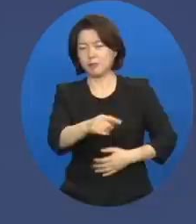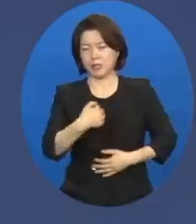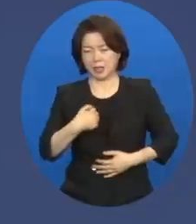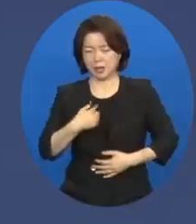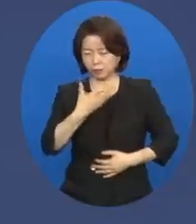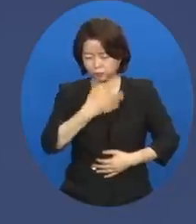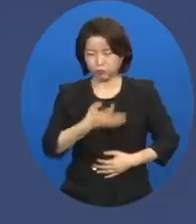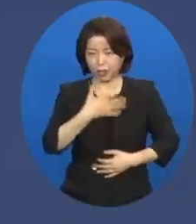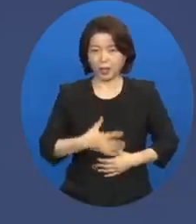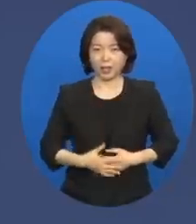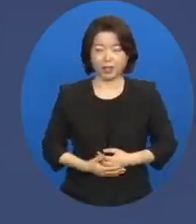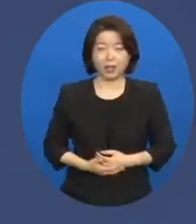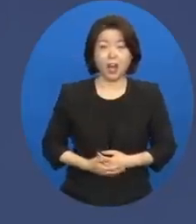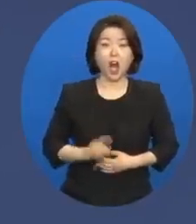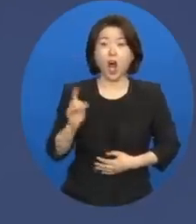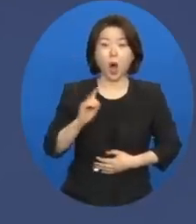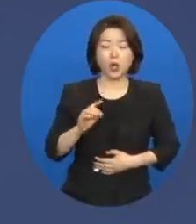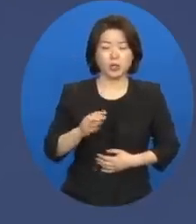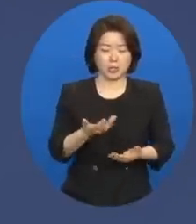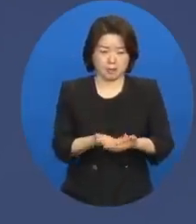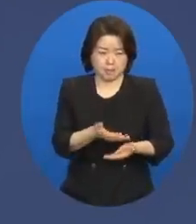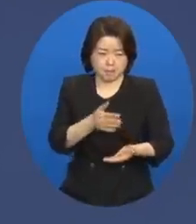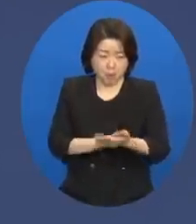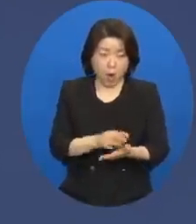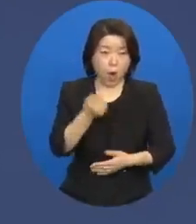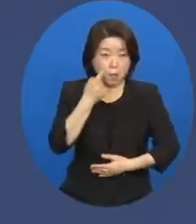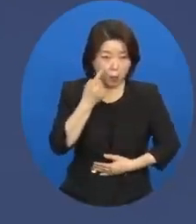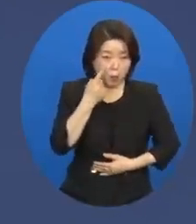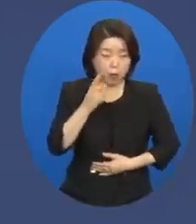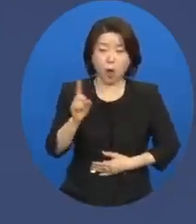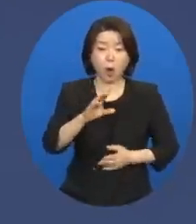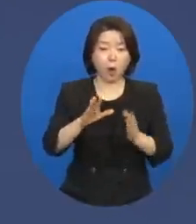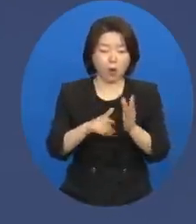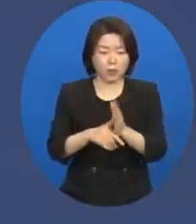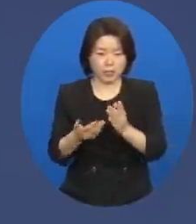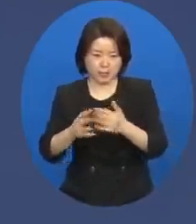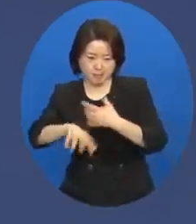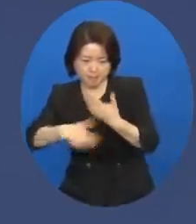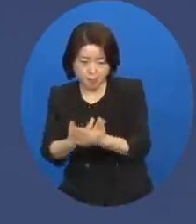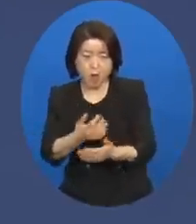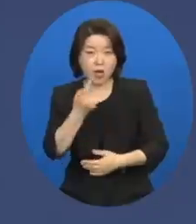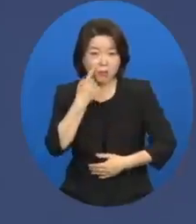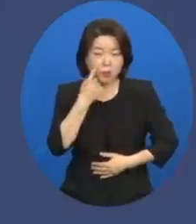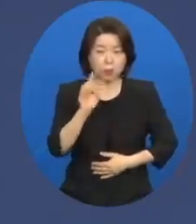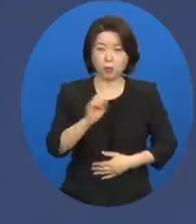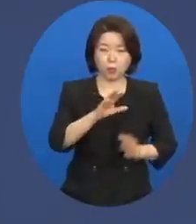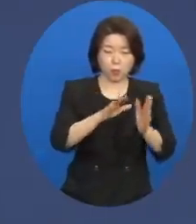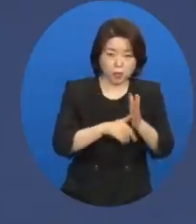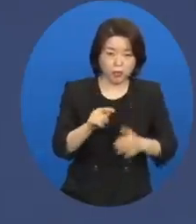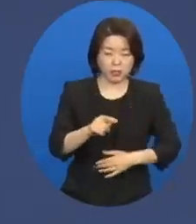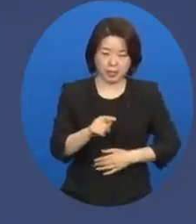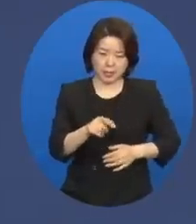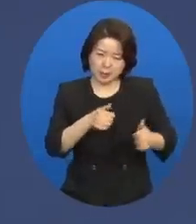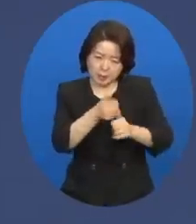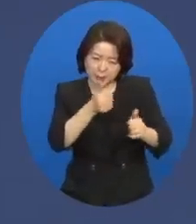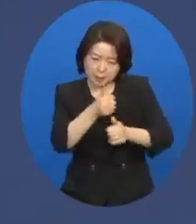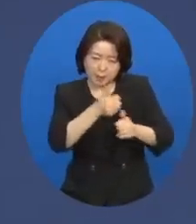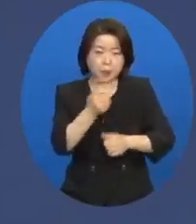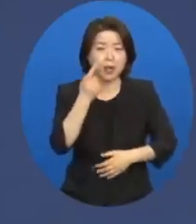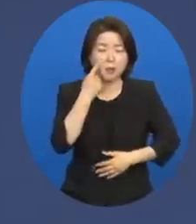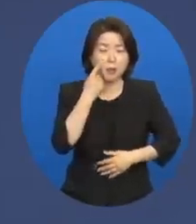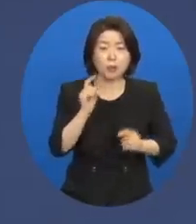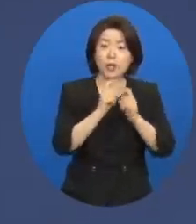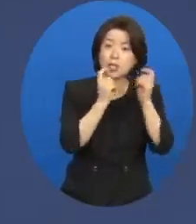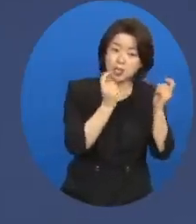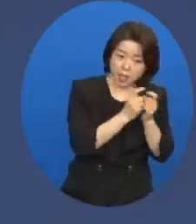그 어떤 때는 혁명을 일으켜보고 어떤 때는 이걸 개혁해보겠다고 하고 어떤 때는 이걸 극복해보려고